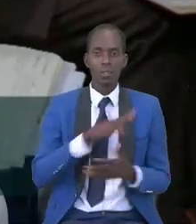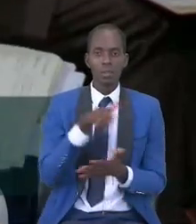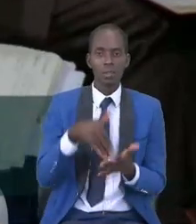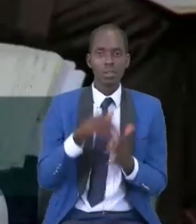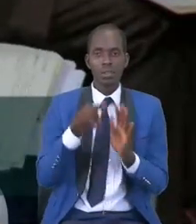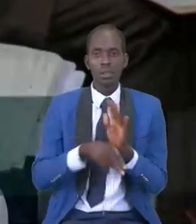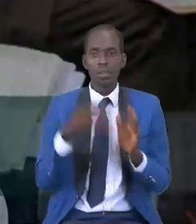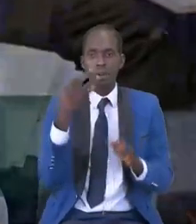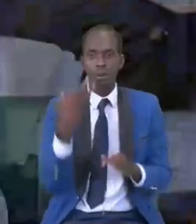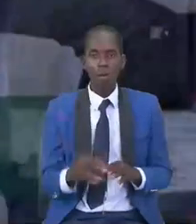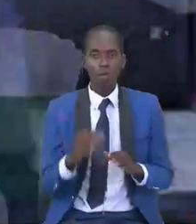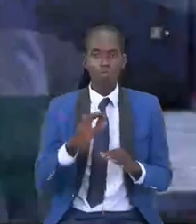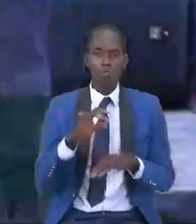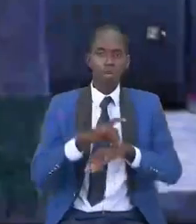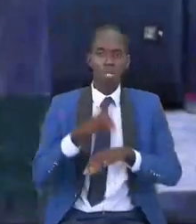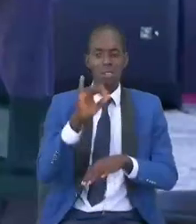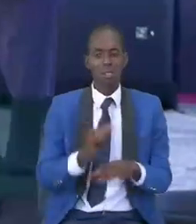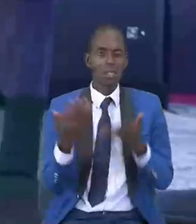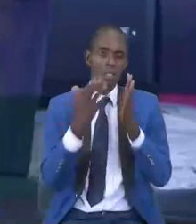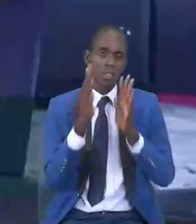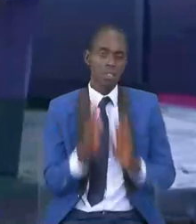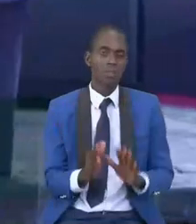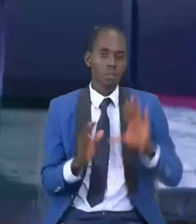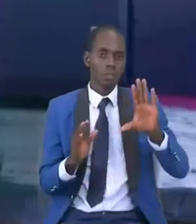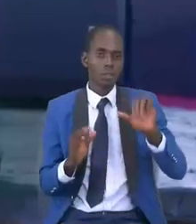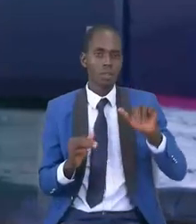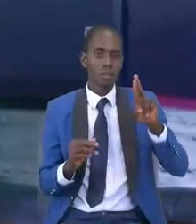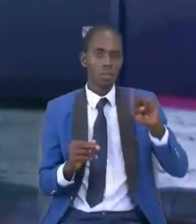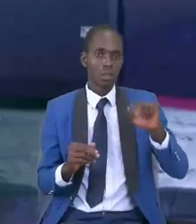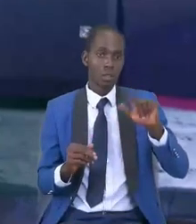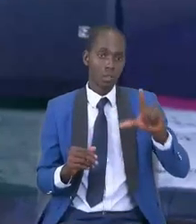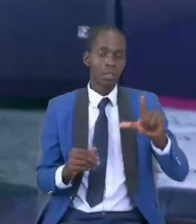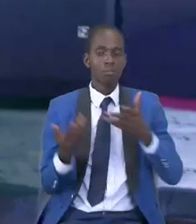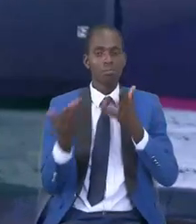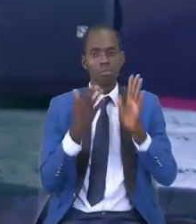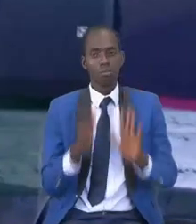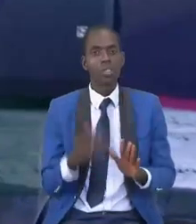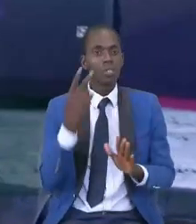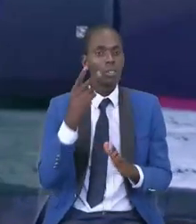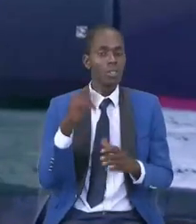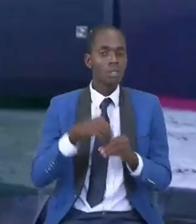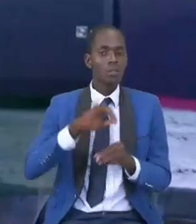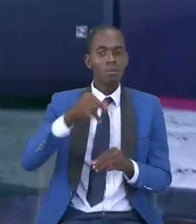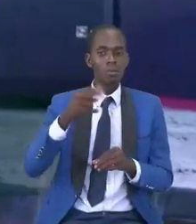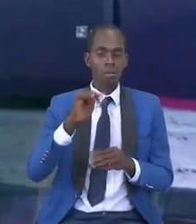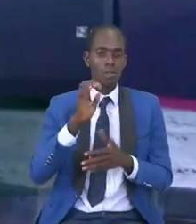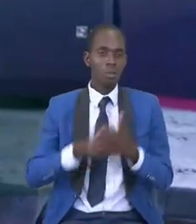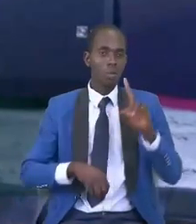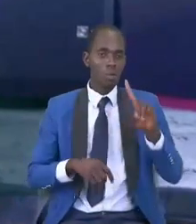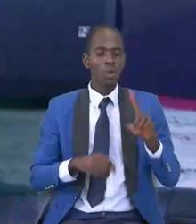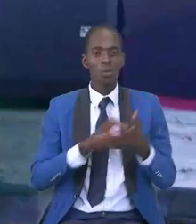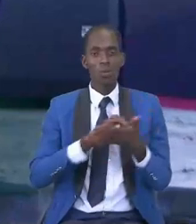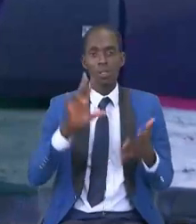l'égocentrisme des serviteurs charnels. En Jonas 1:3, nous avons déjà lu, vous voyez,